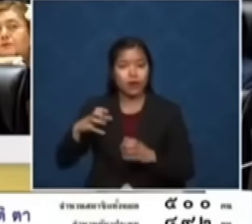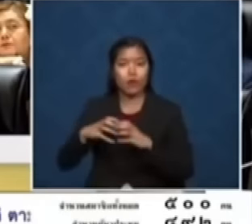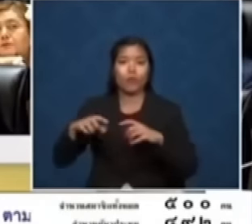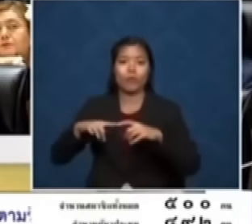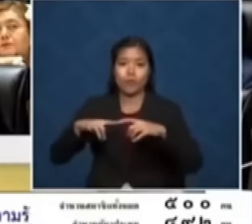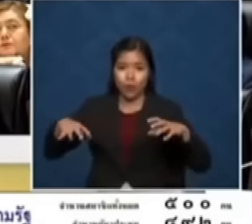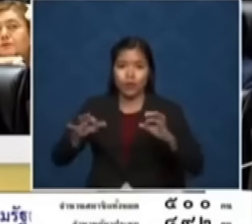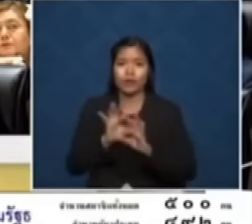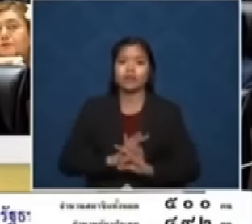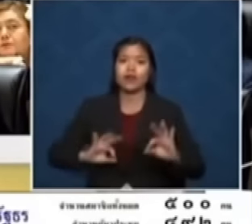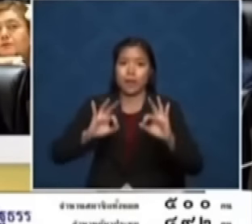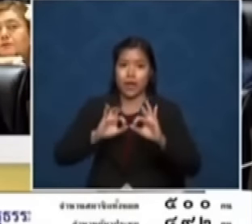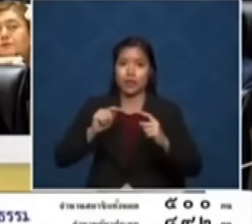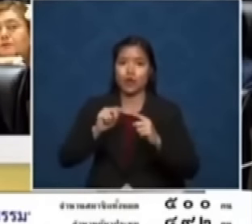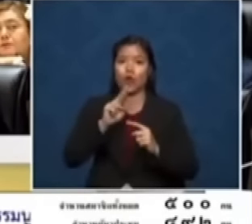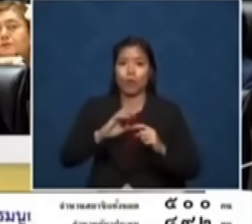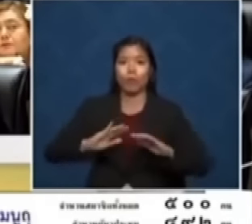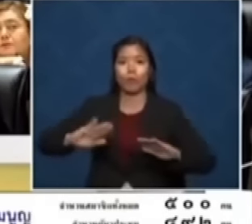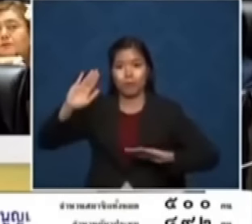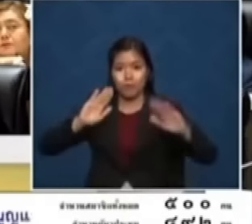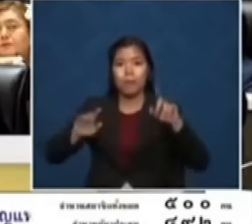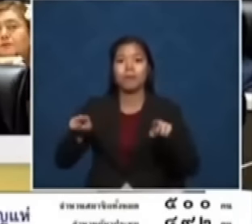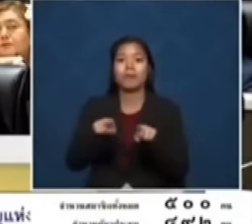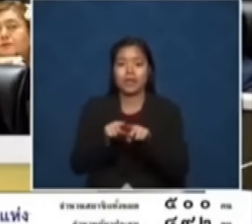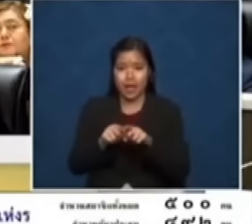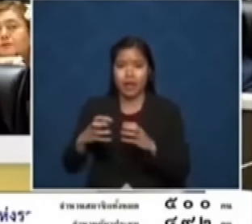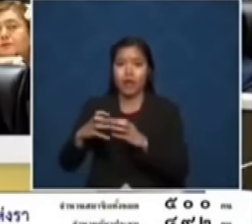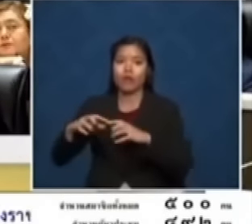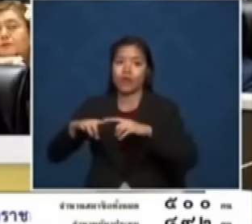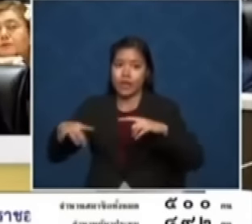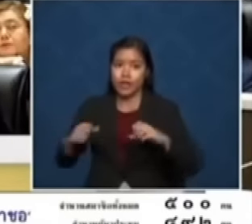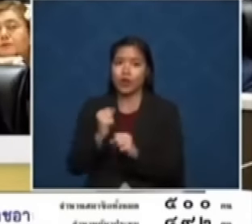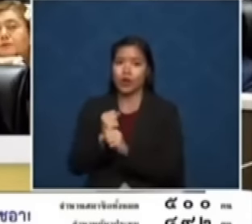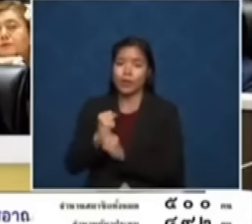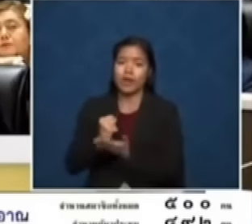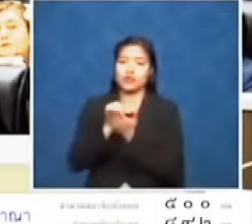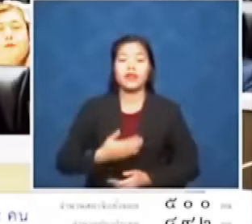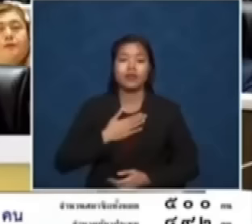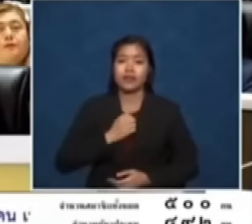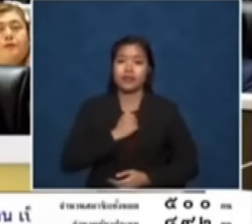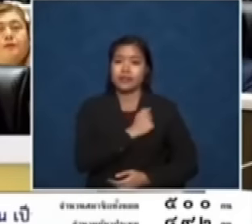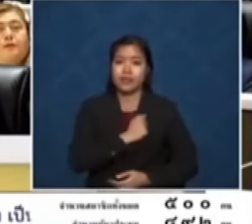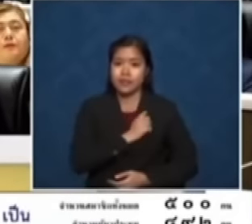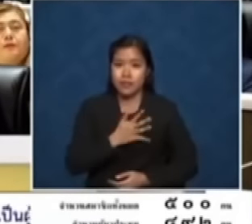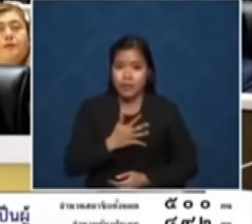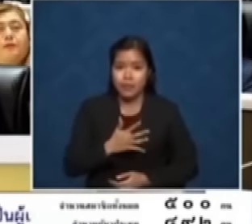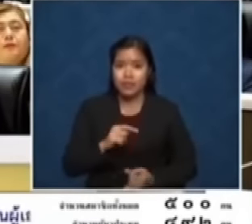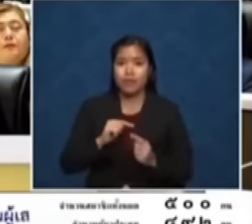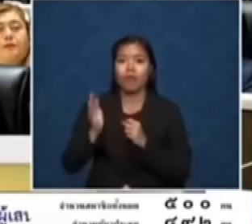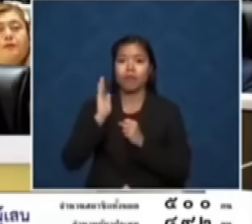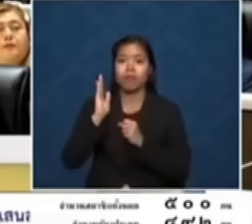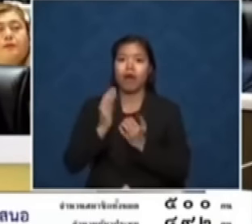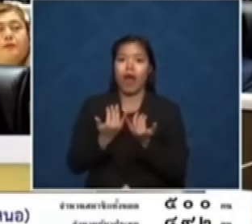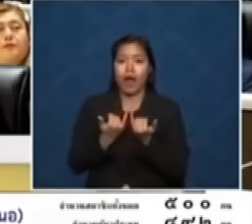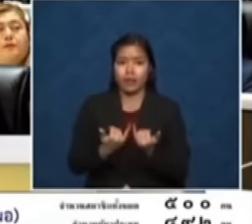ธาเขาบอกว่ายิ่งยุบเนี่ยยิ่งทำให้เขาเนี่ยไปถึงเส้นชัยที่เร็วขึ้นด้วยซ้ำไปแต่ขนาดเดียวกันเขาไม่เคยเสียดายนะฮ